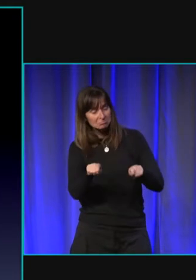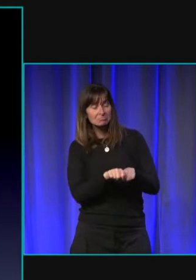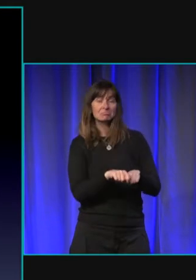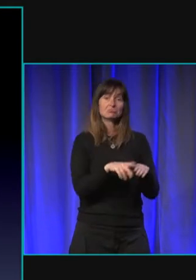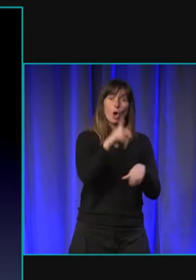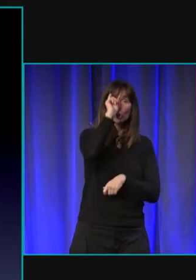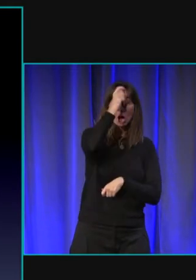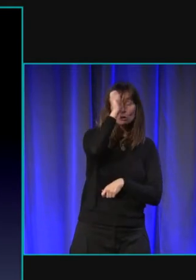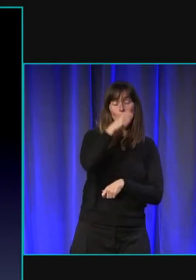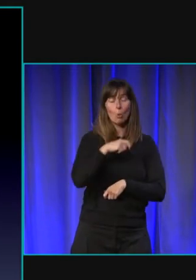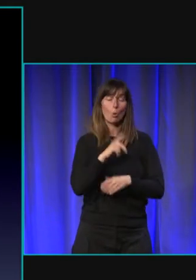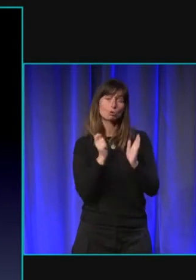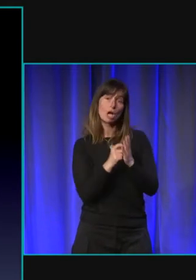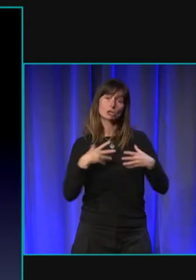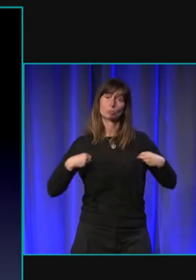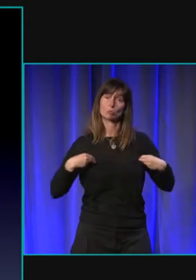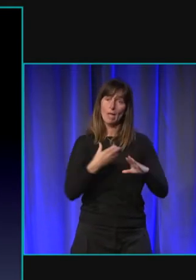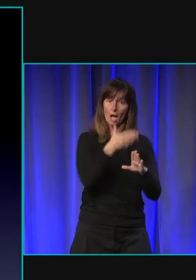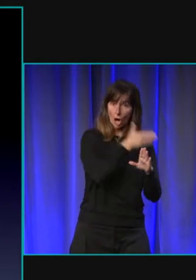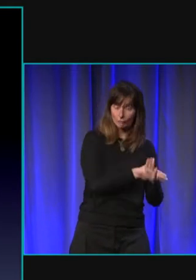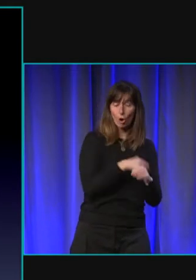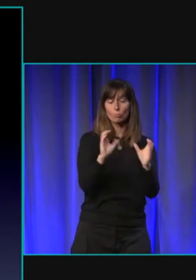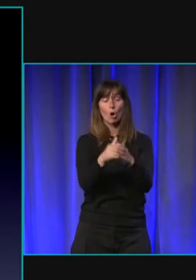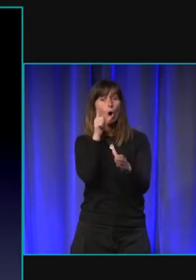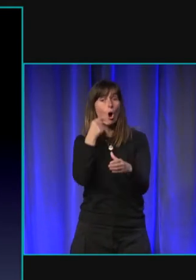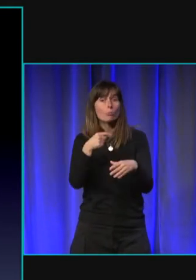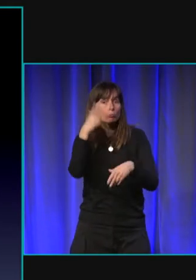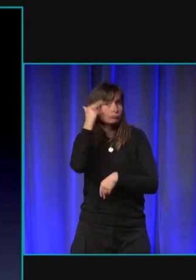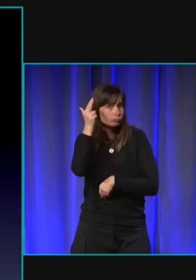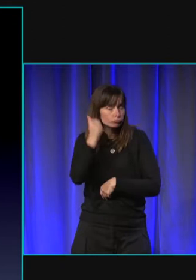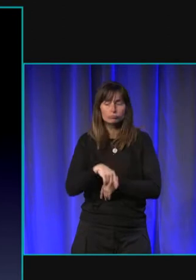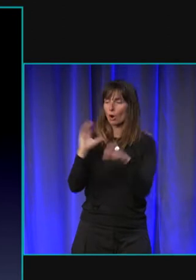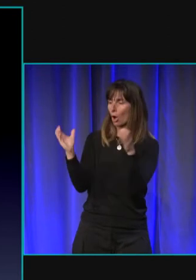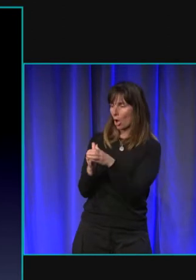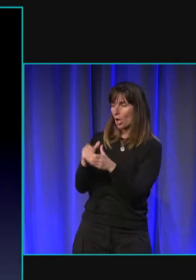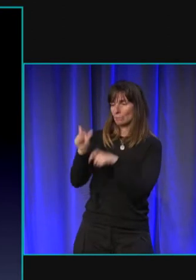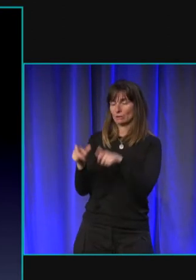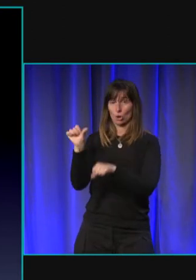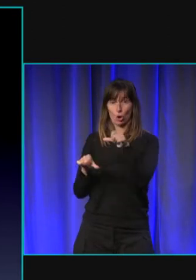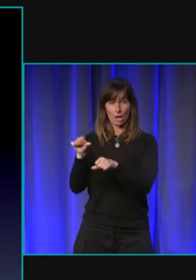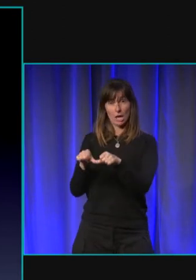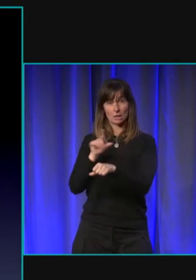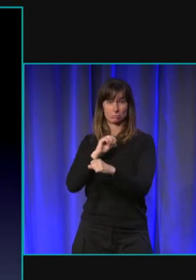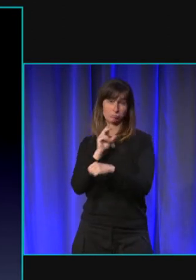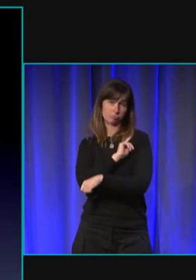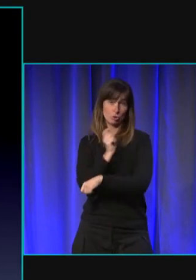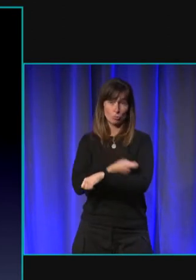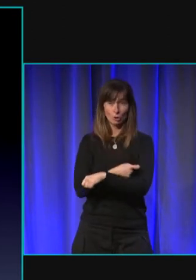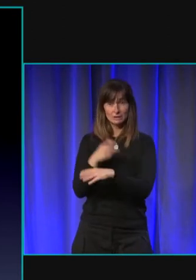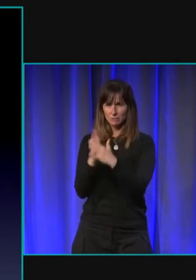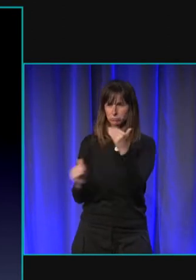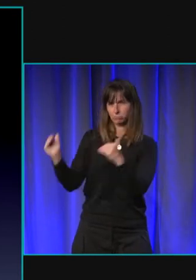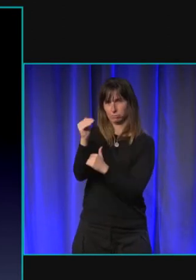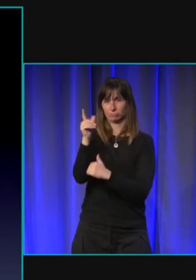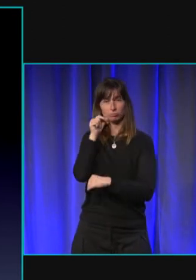hommes qui sont lambda, non entraînés, et puis des athlètes qui sont très très bien entraînés dans l'endurance. Et donc, au cours du sprint, on